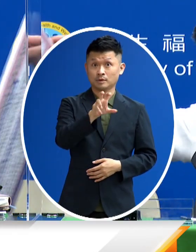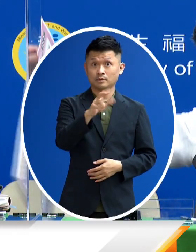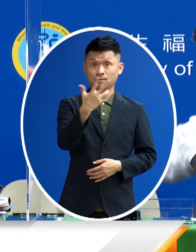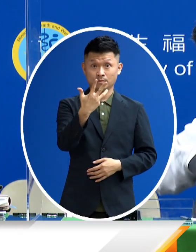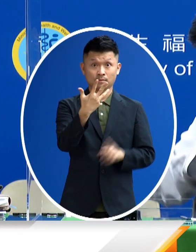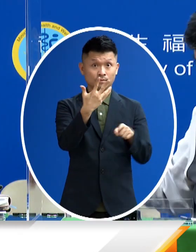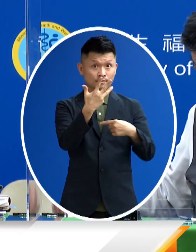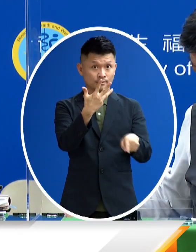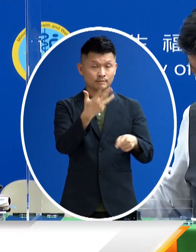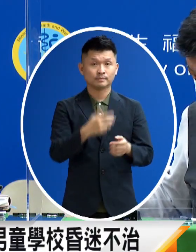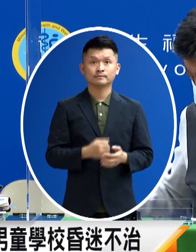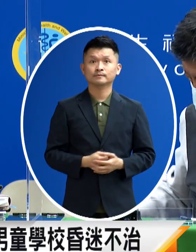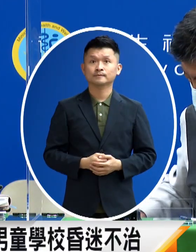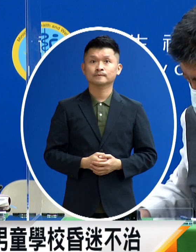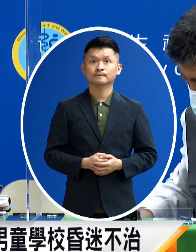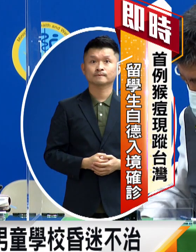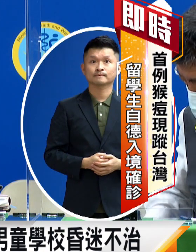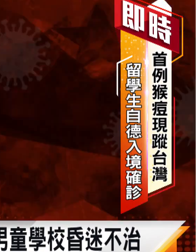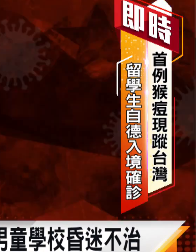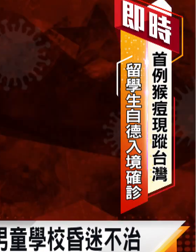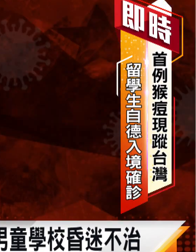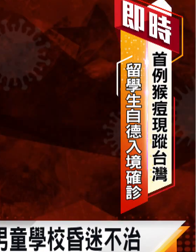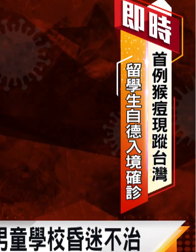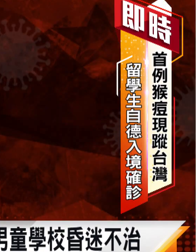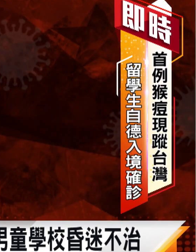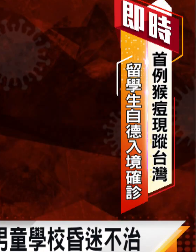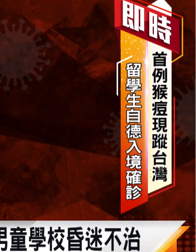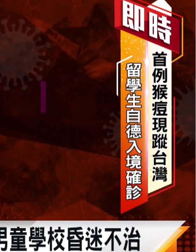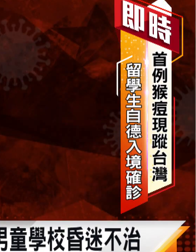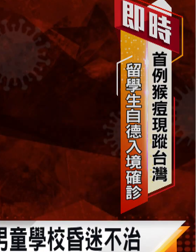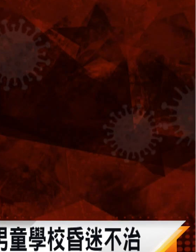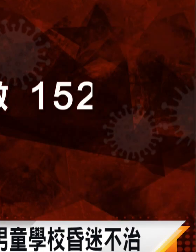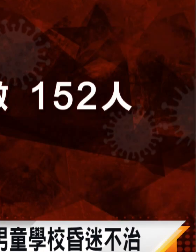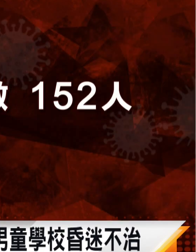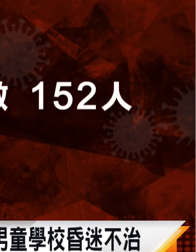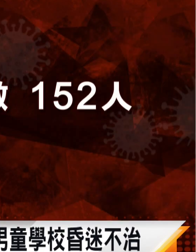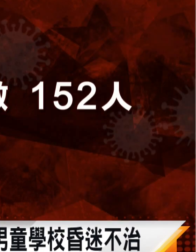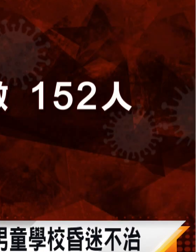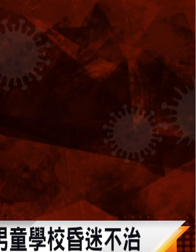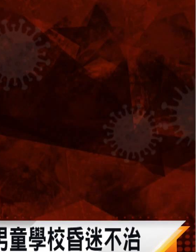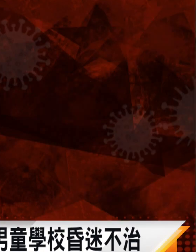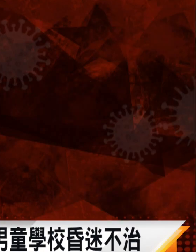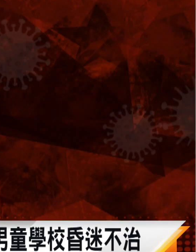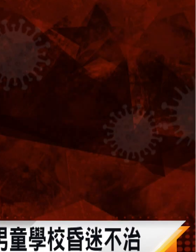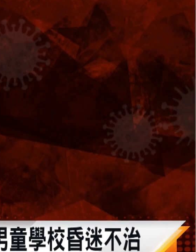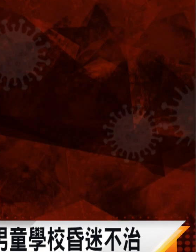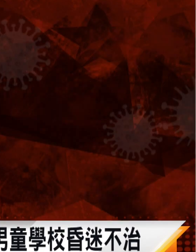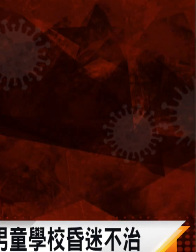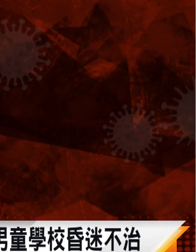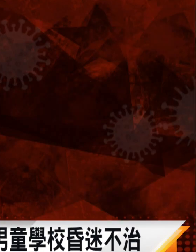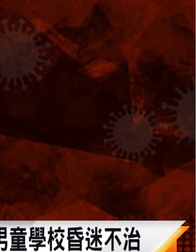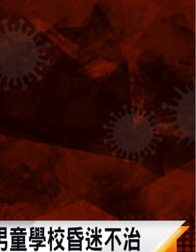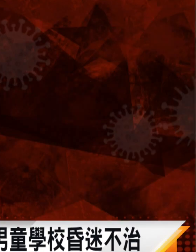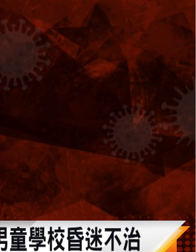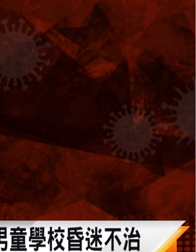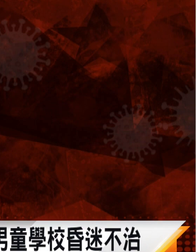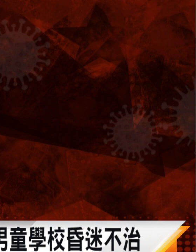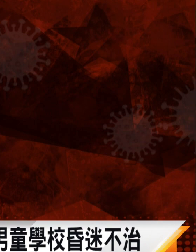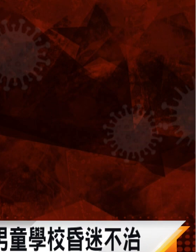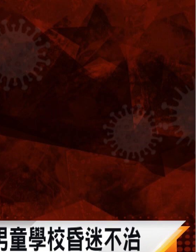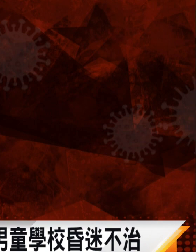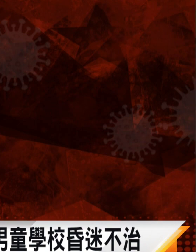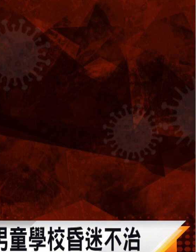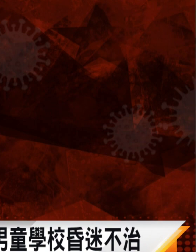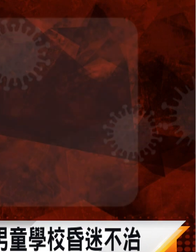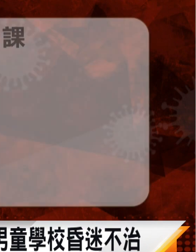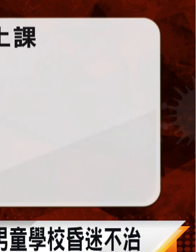45,678位。 本土疫情持续维持下降走势，中重症378人，152人死亡，当中包含12岁男童，本身有先天性